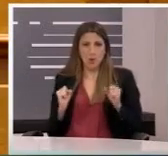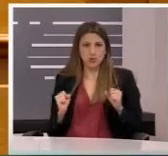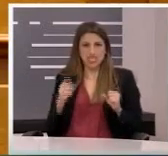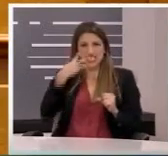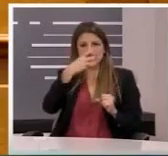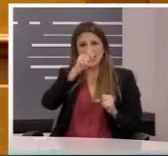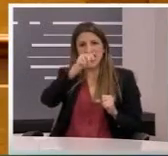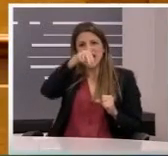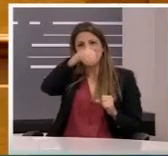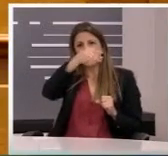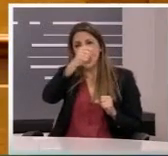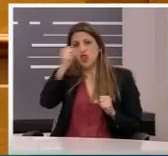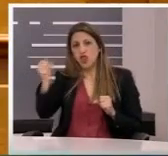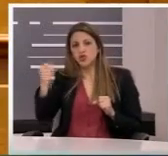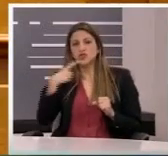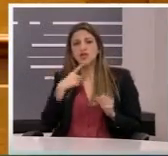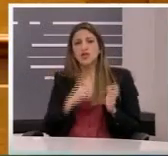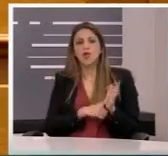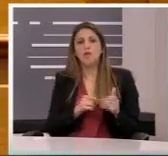το νόμο που είχε ψηφίσει το Ελληνικό Κοινοβούλιο.